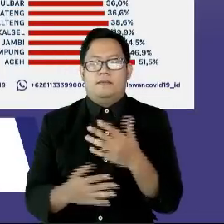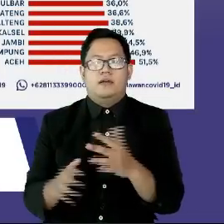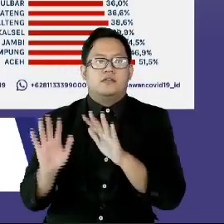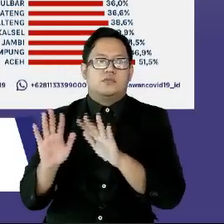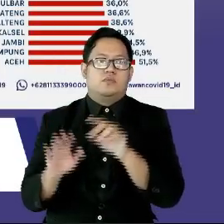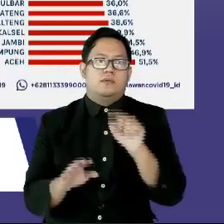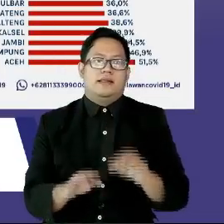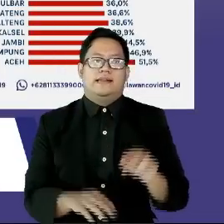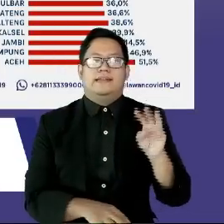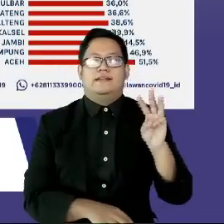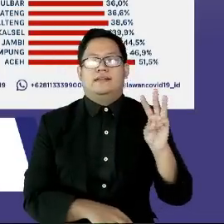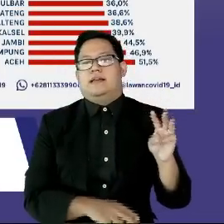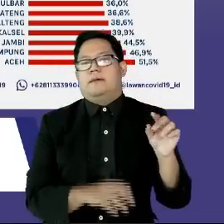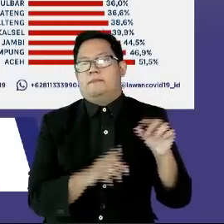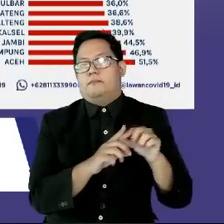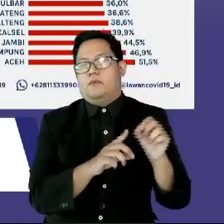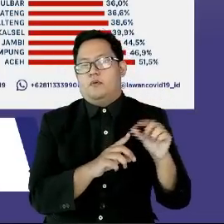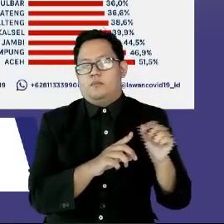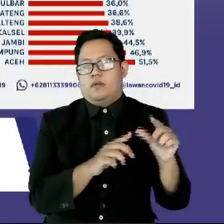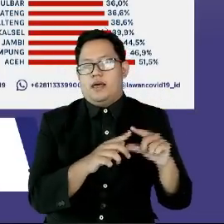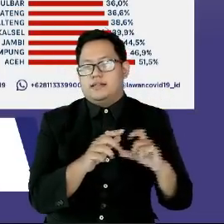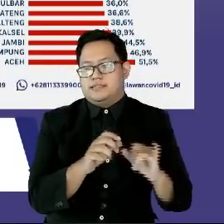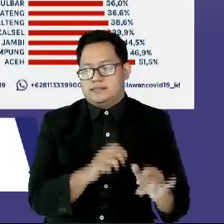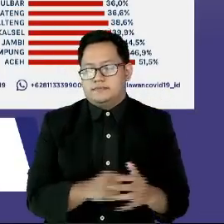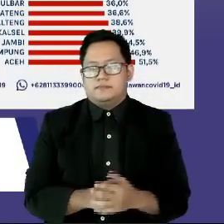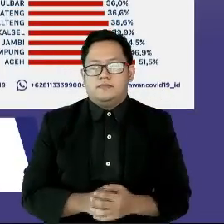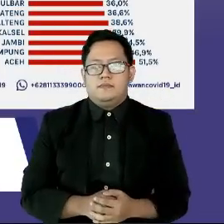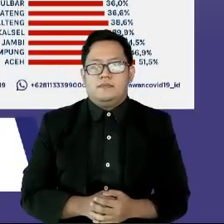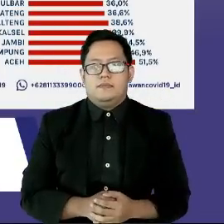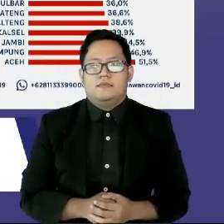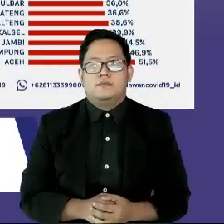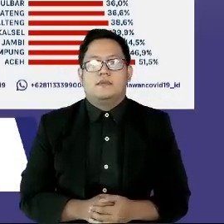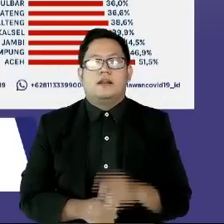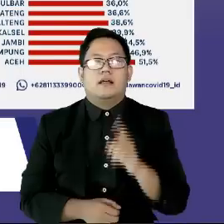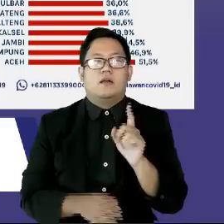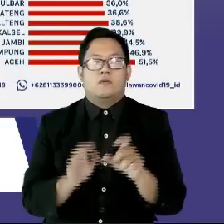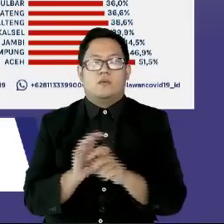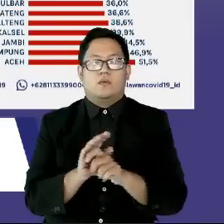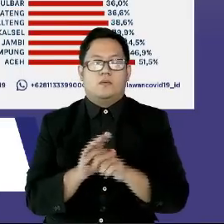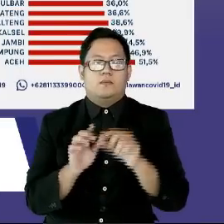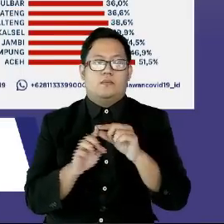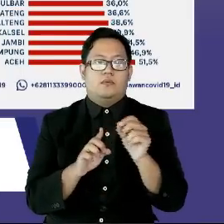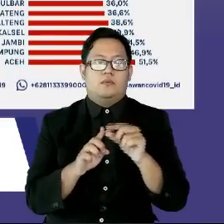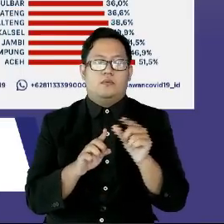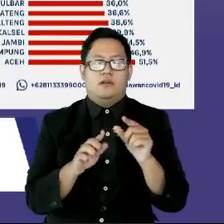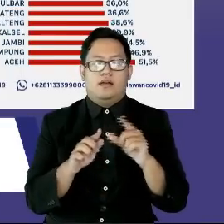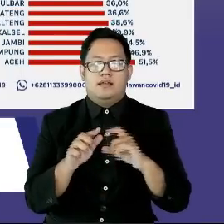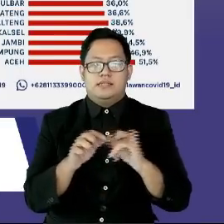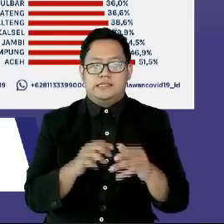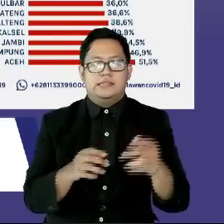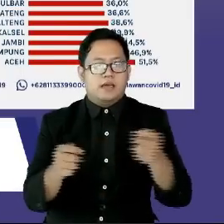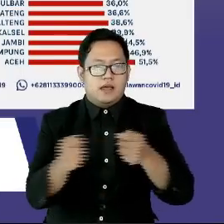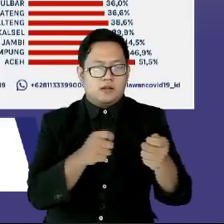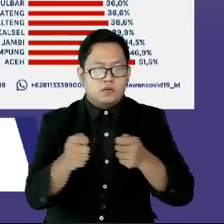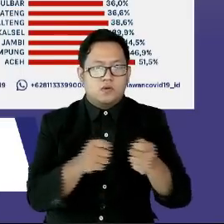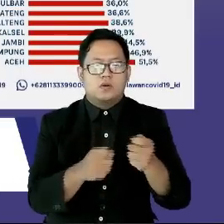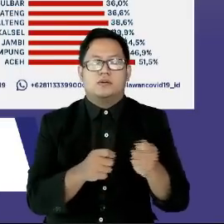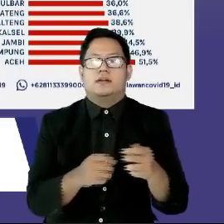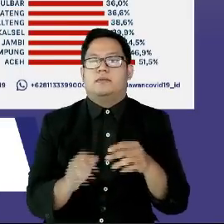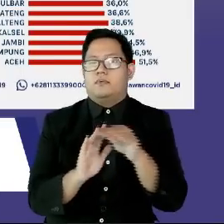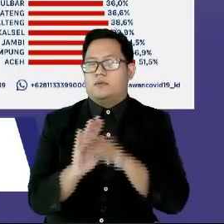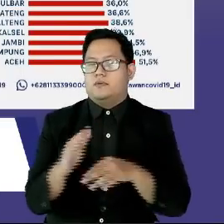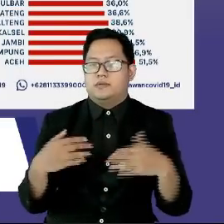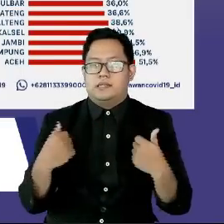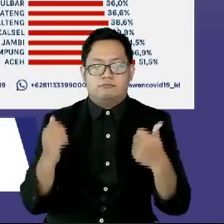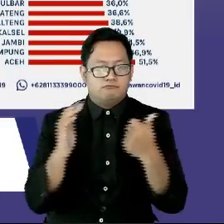minggu. Kemudian tekan jumlah kasus positif dengan meningkatkan pengawasan protokol kesehatan, serta pengaturan kegiatan